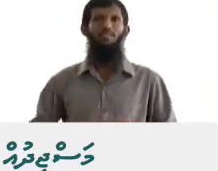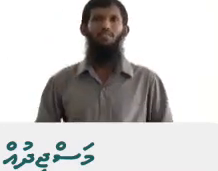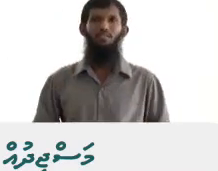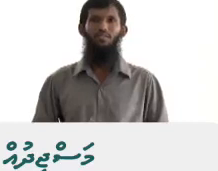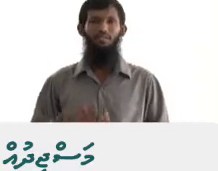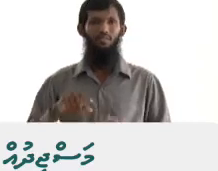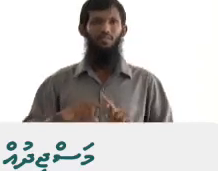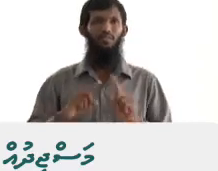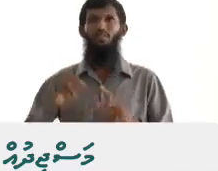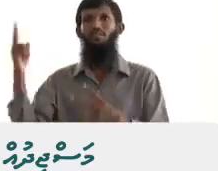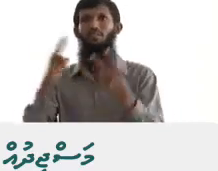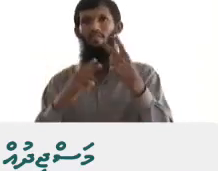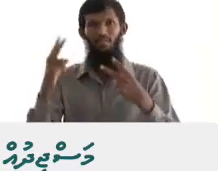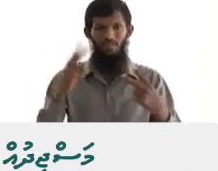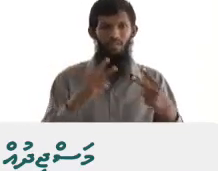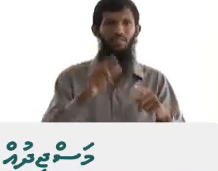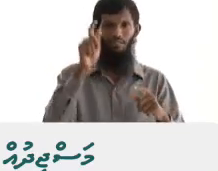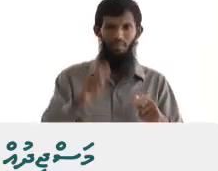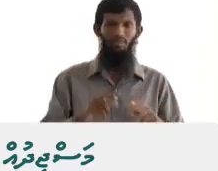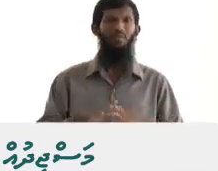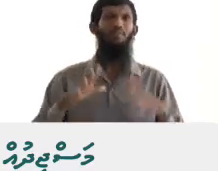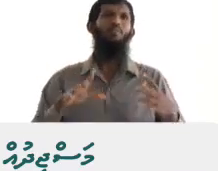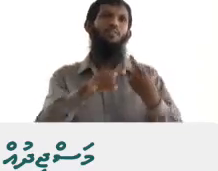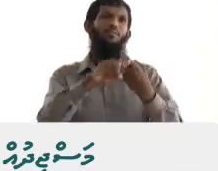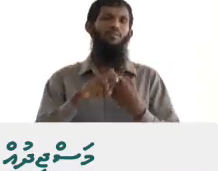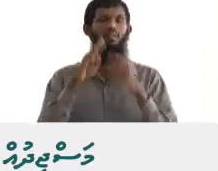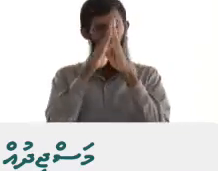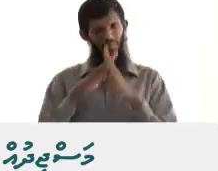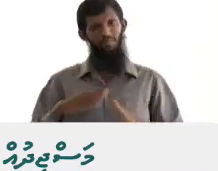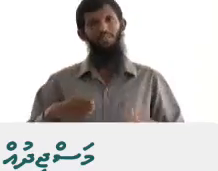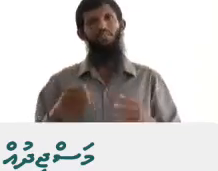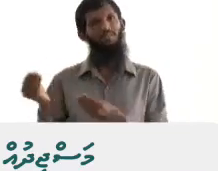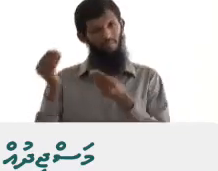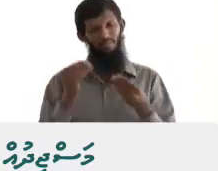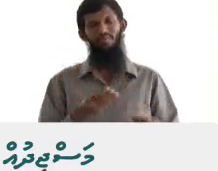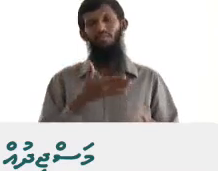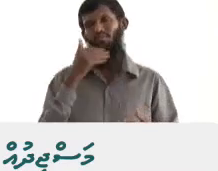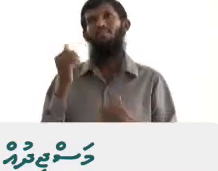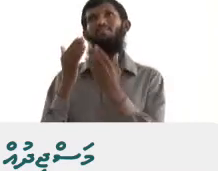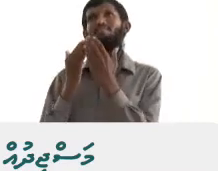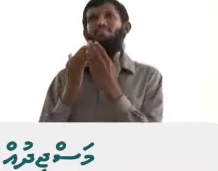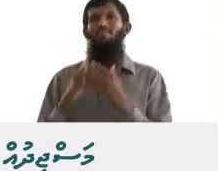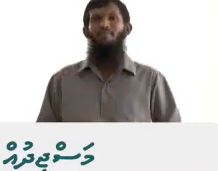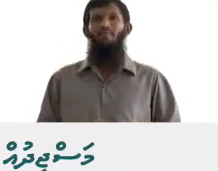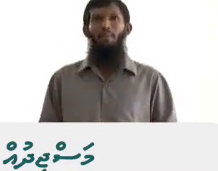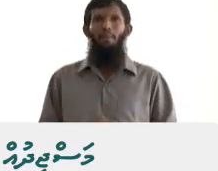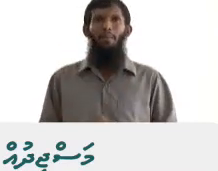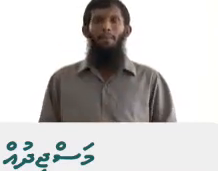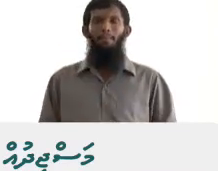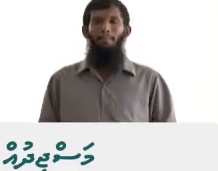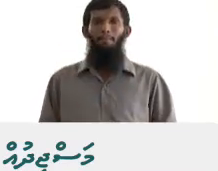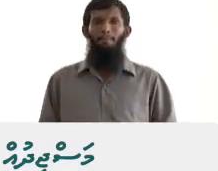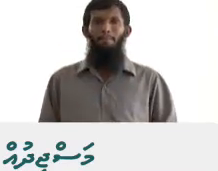কৌম জিয়ারে কুরা মেহমানুন্ন সালামাইতরি আমান তনেগ্গে গুতুগা মে কৌম লহট্টওয়ান দেব